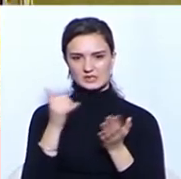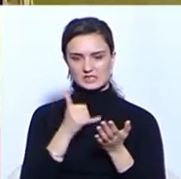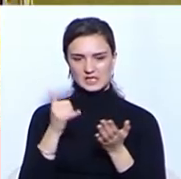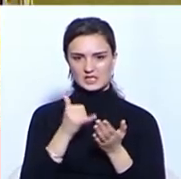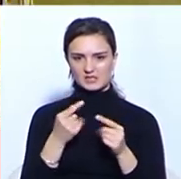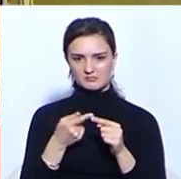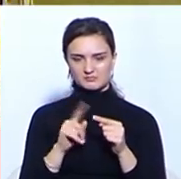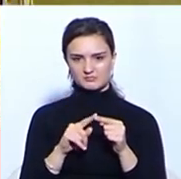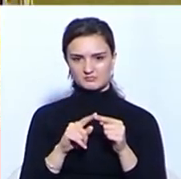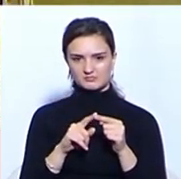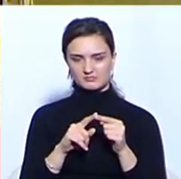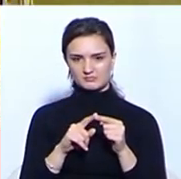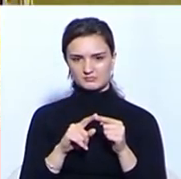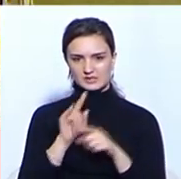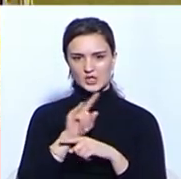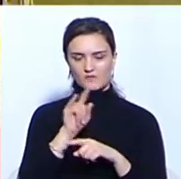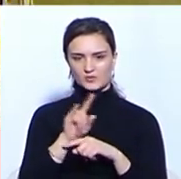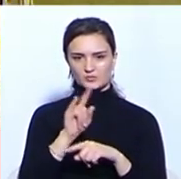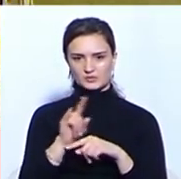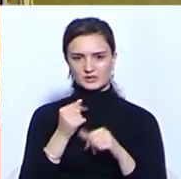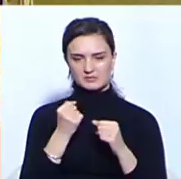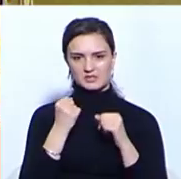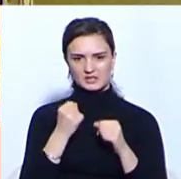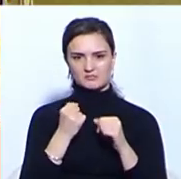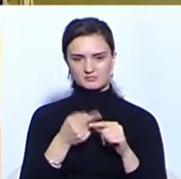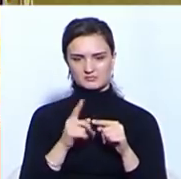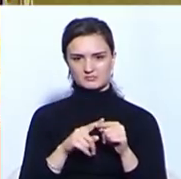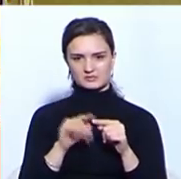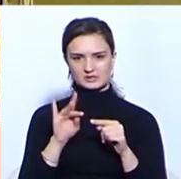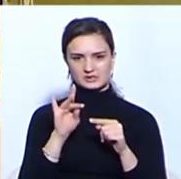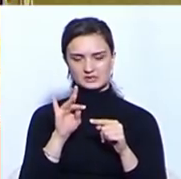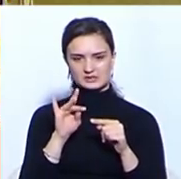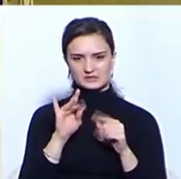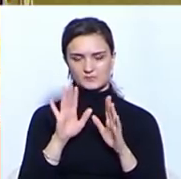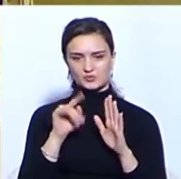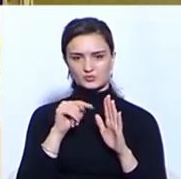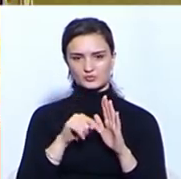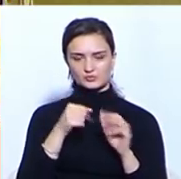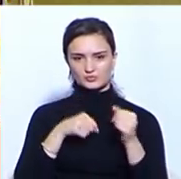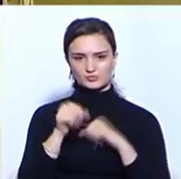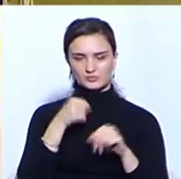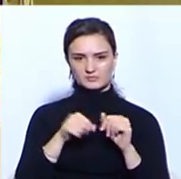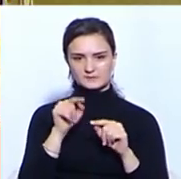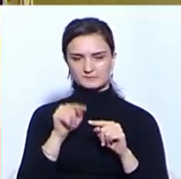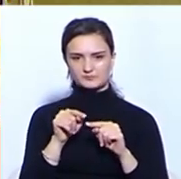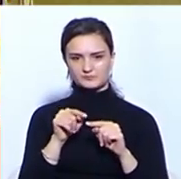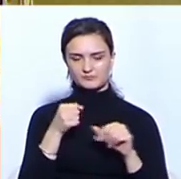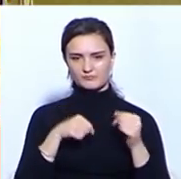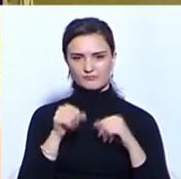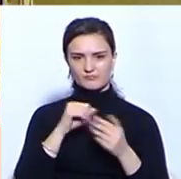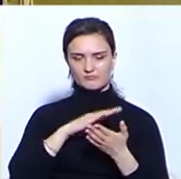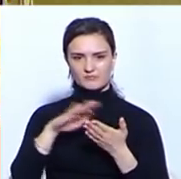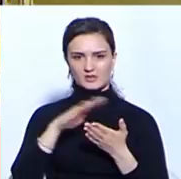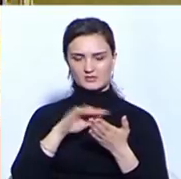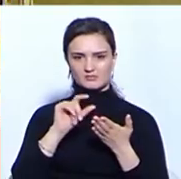ზეთები გამყარებული, ხელოვნურად გამაგრებული და ტრანსცხიმებს შეიცავს, ხოლო ფენოვანი ცომი გულისხმობს ცომის